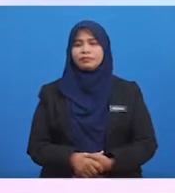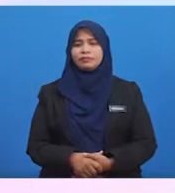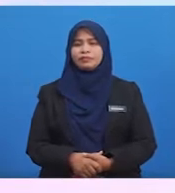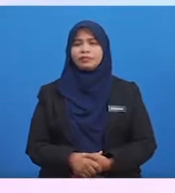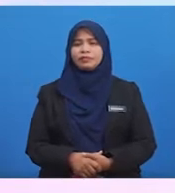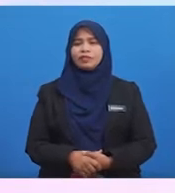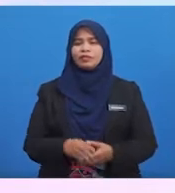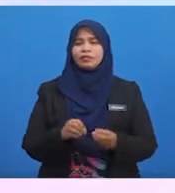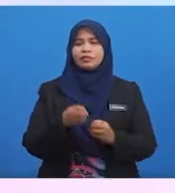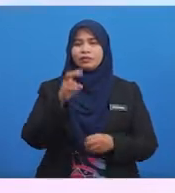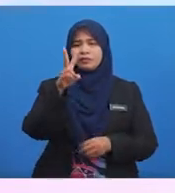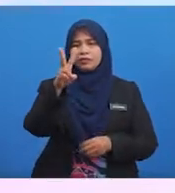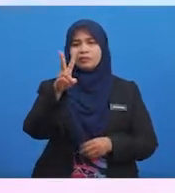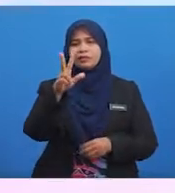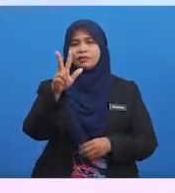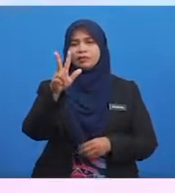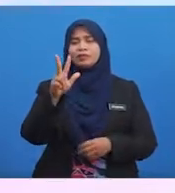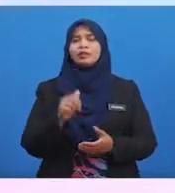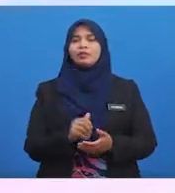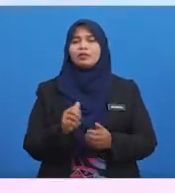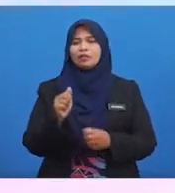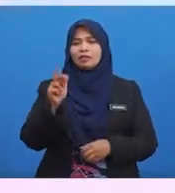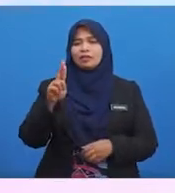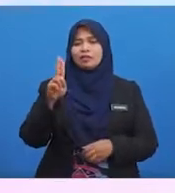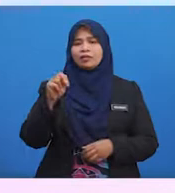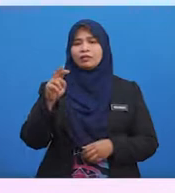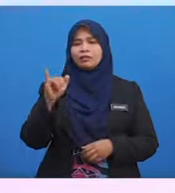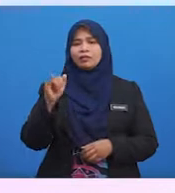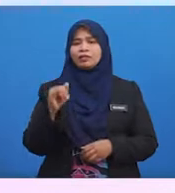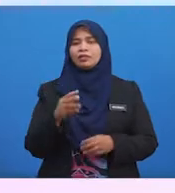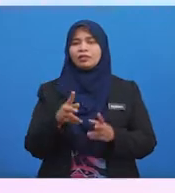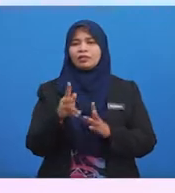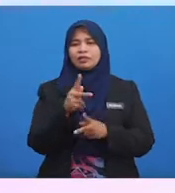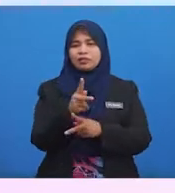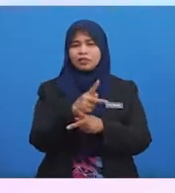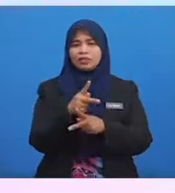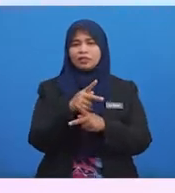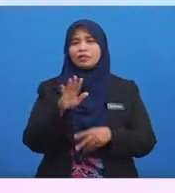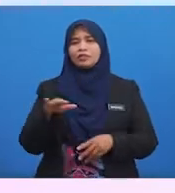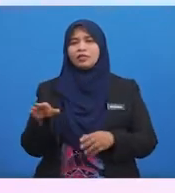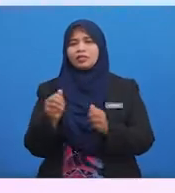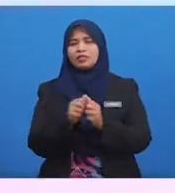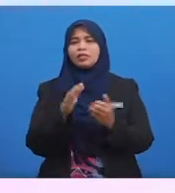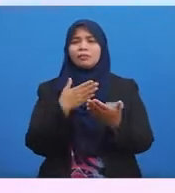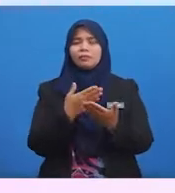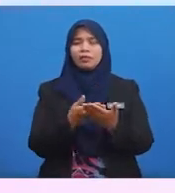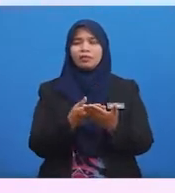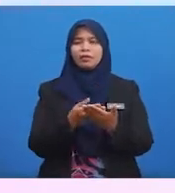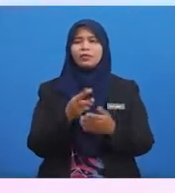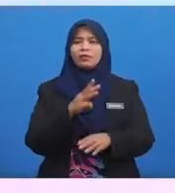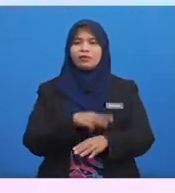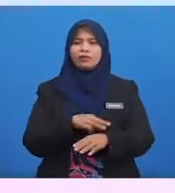situasi ketiga Aluna menjaga Adik dengan baik sewaktu Ibu bapanya